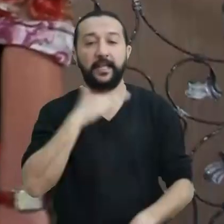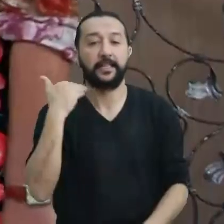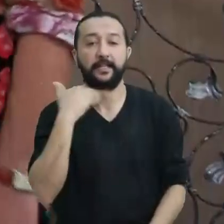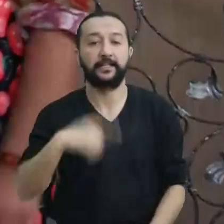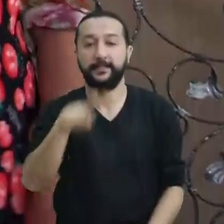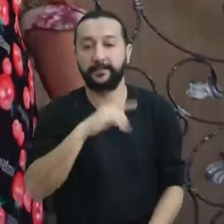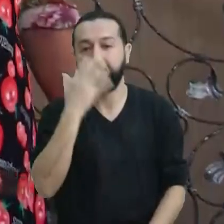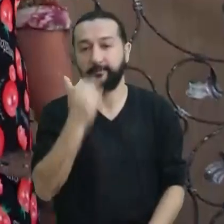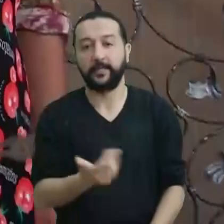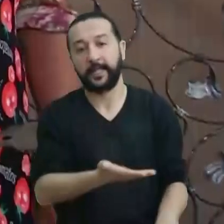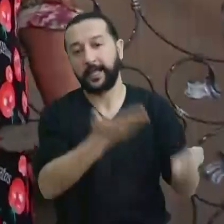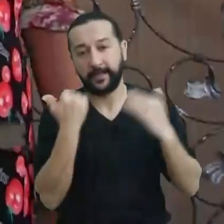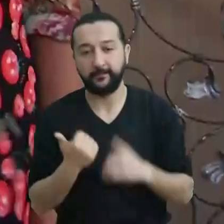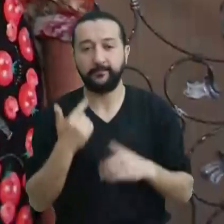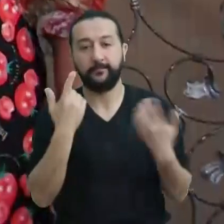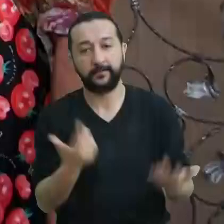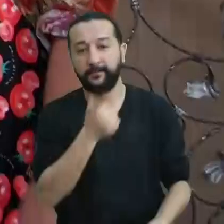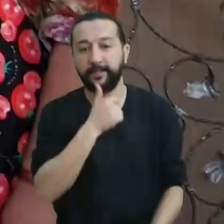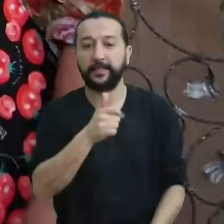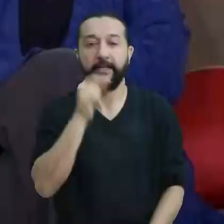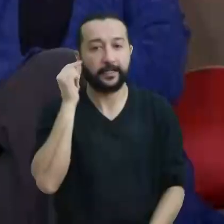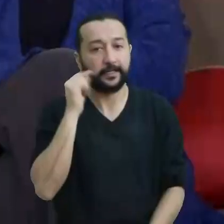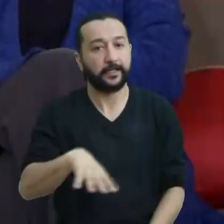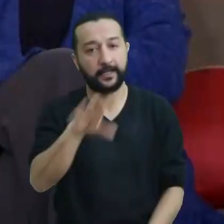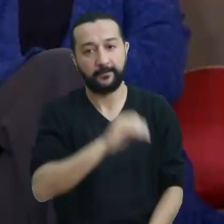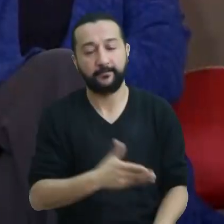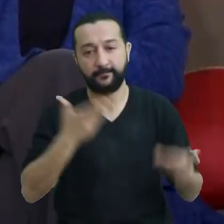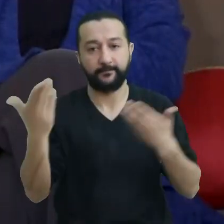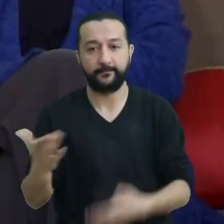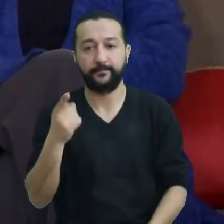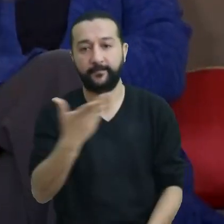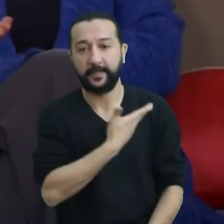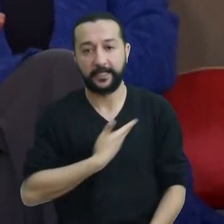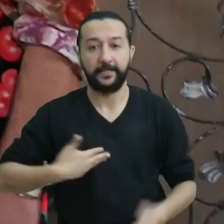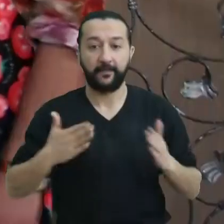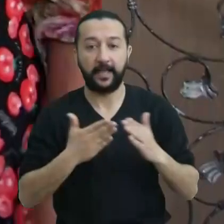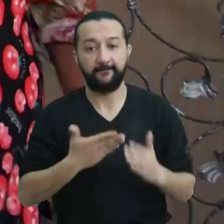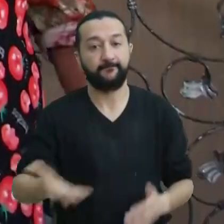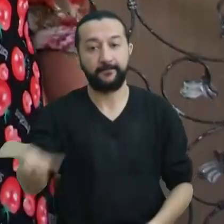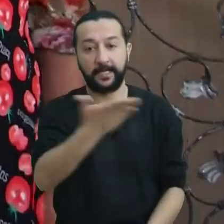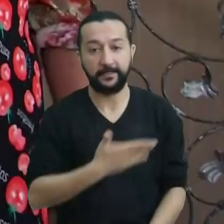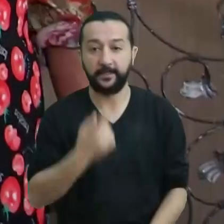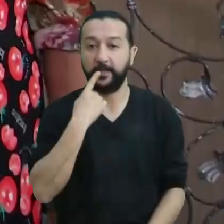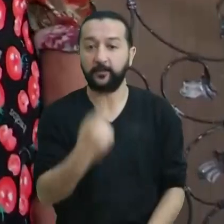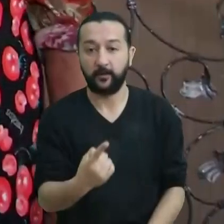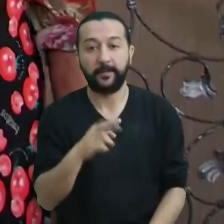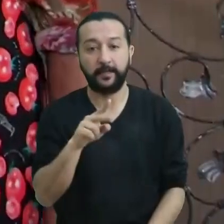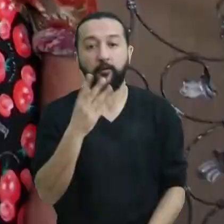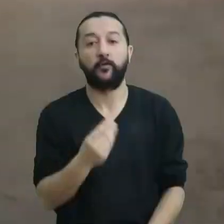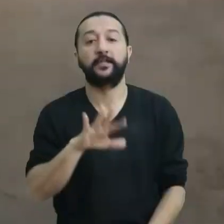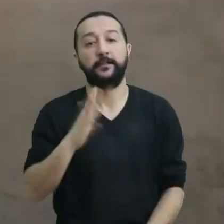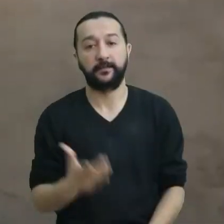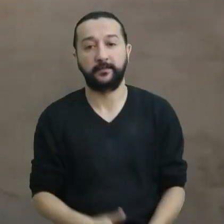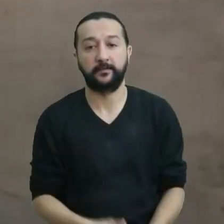sizi bekliyor. Haydi beyler bayanlar, haydi. Sevgili ev ahalisi, söylemek gibi olmazsın